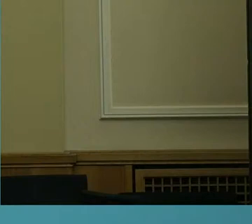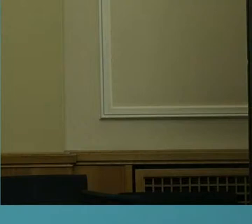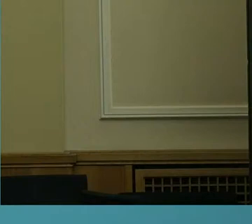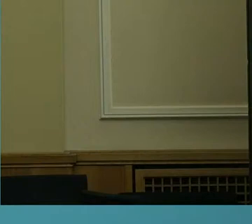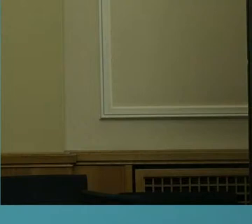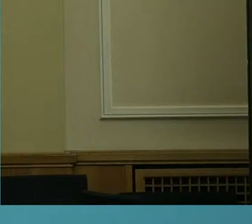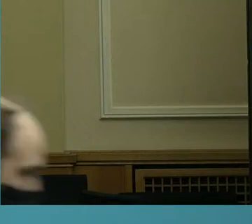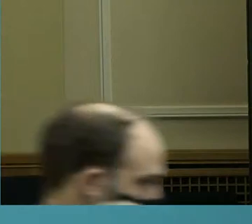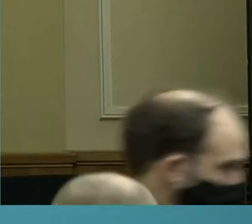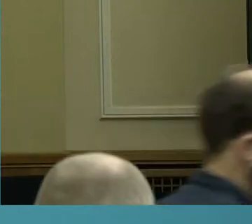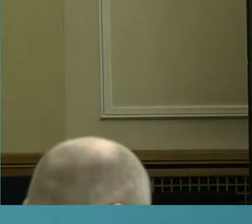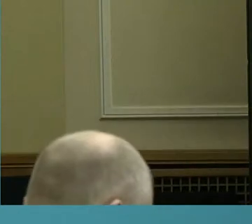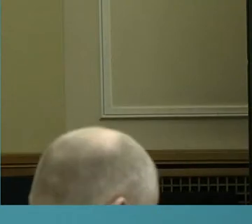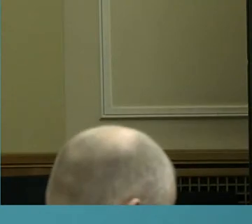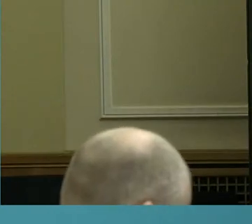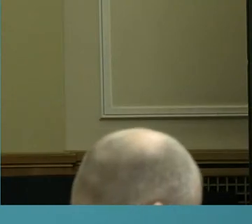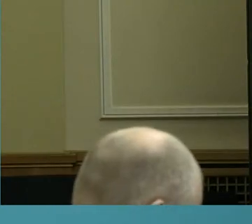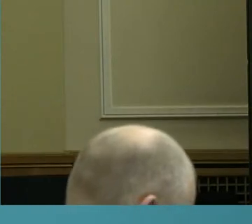Vielen Dank.